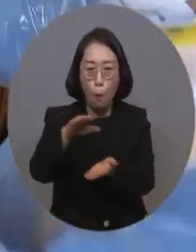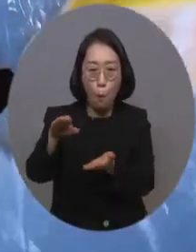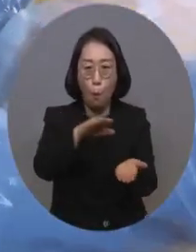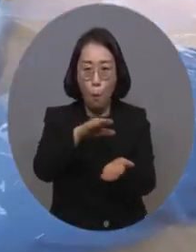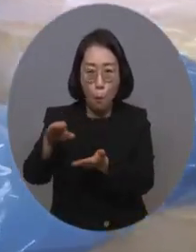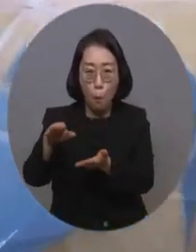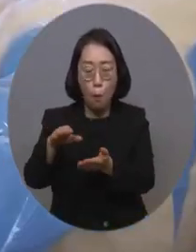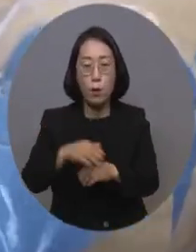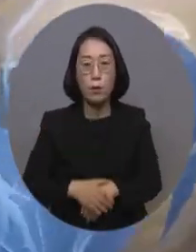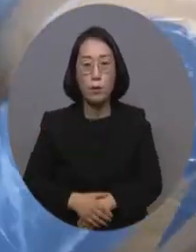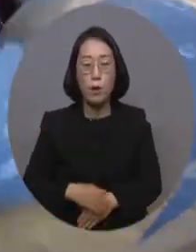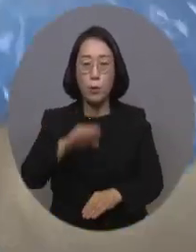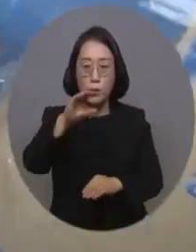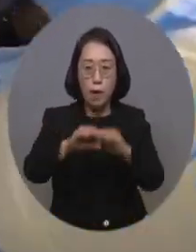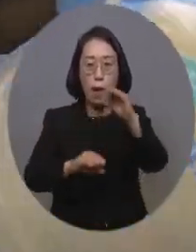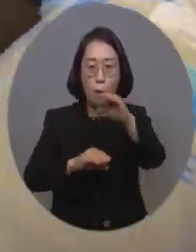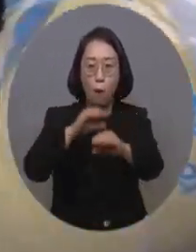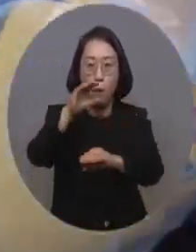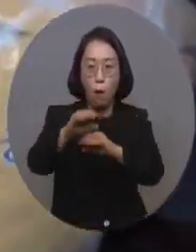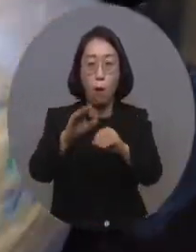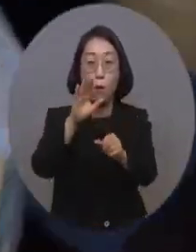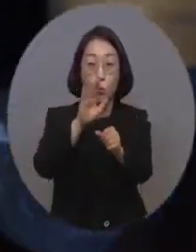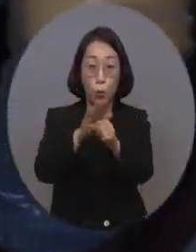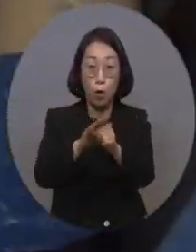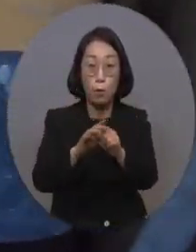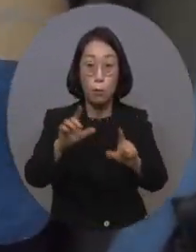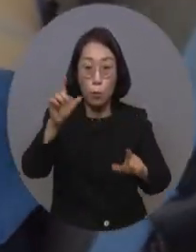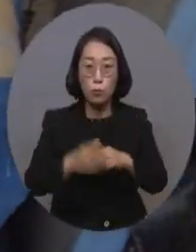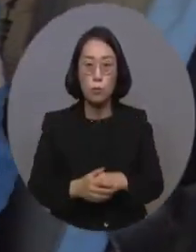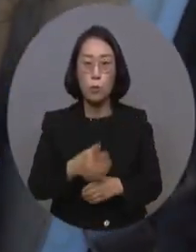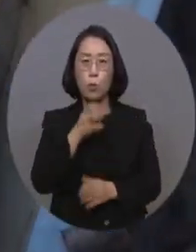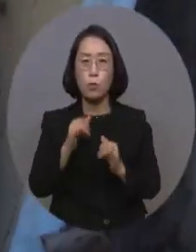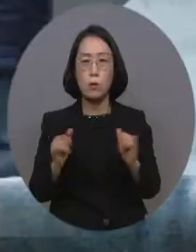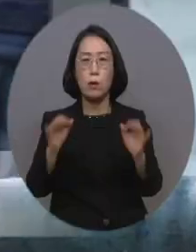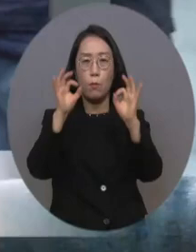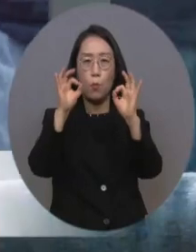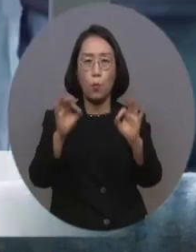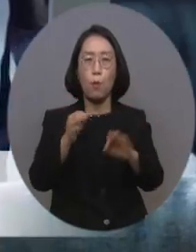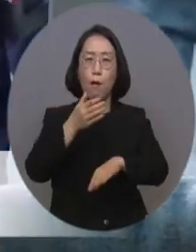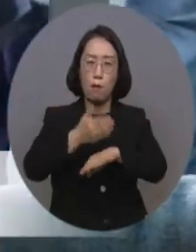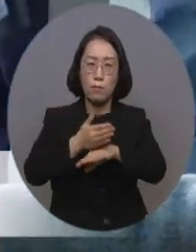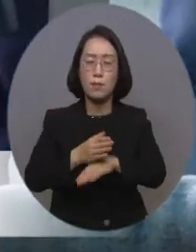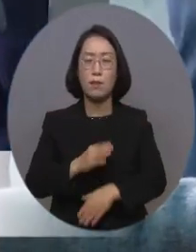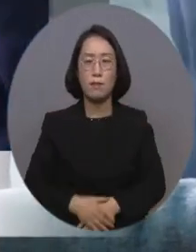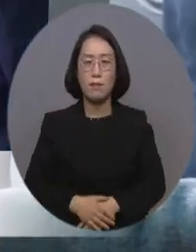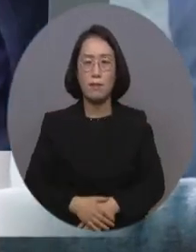옮기면서 창고에 연탄을 채워주는 그들에게 노인은 감사함을 말합니다.